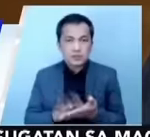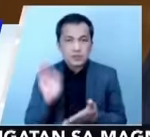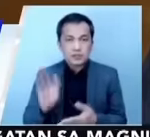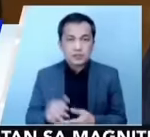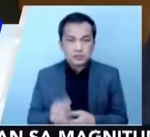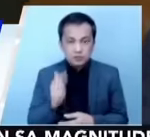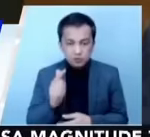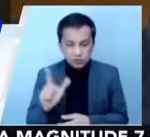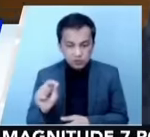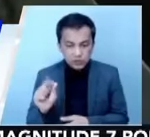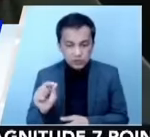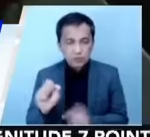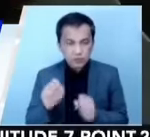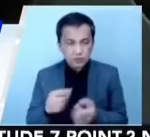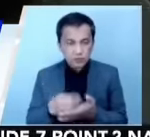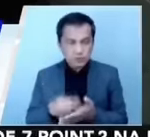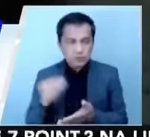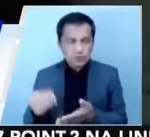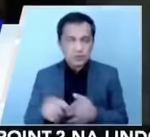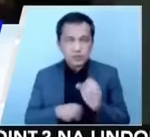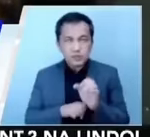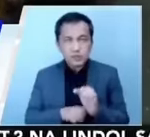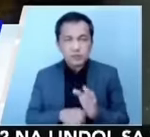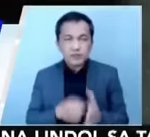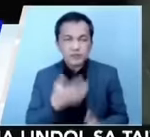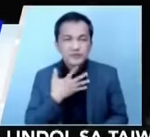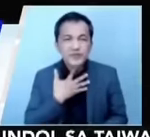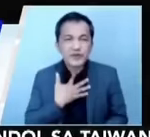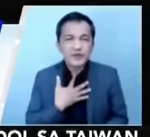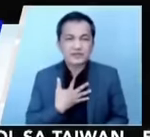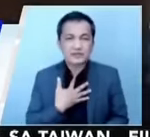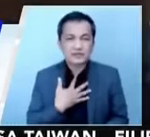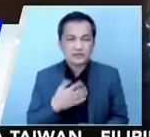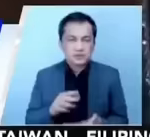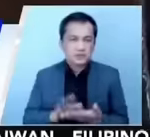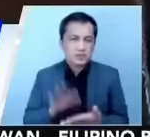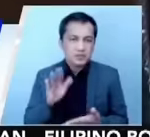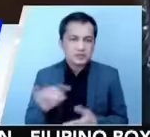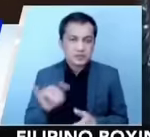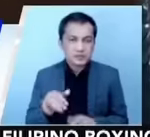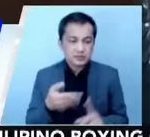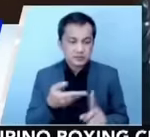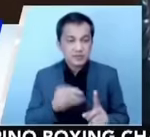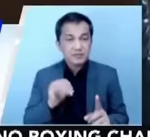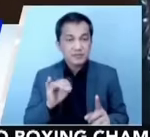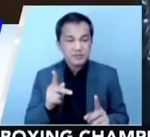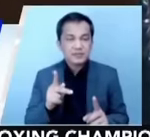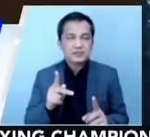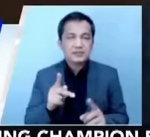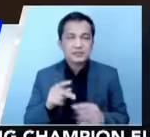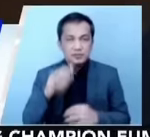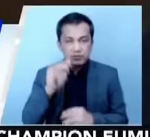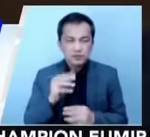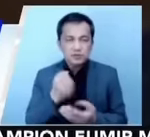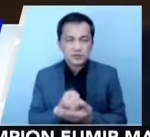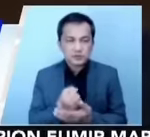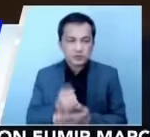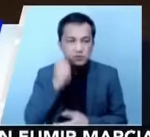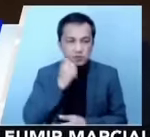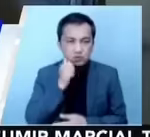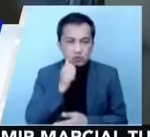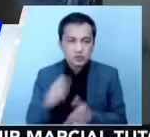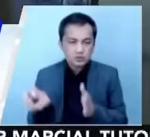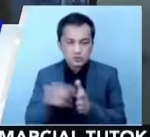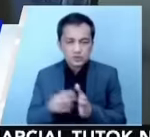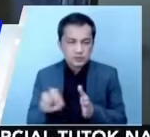ng example pag uhaw ka na. Mas masakit ito sa bulsa sa tulad ni Mark na minimum lang ang sahod at araw-araw sumasakay noon ng